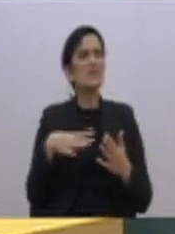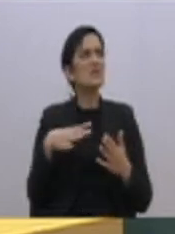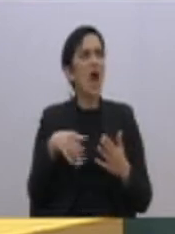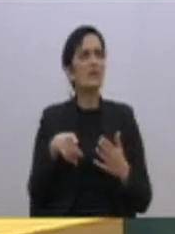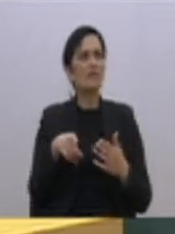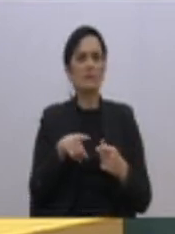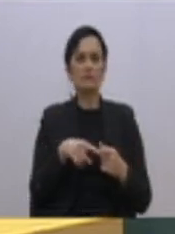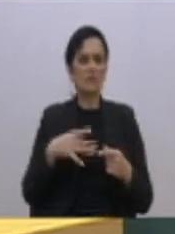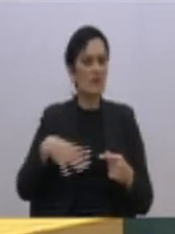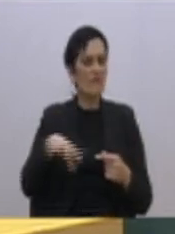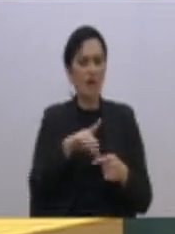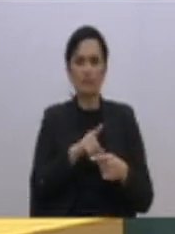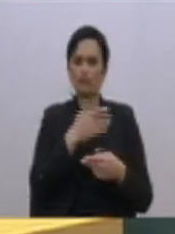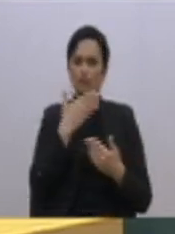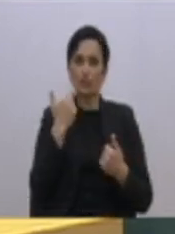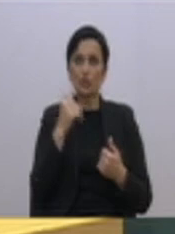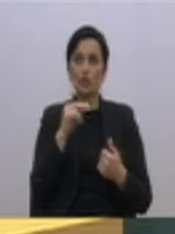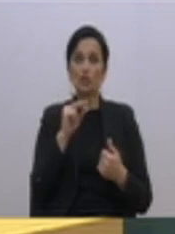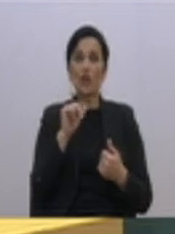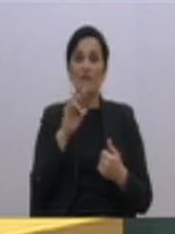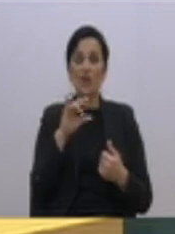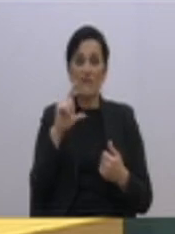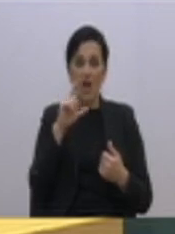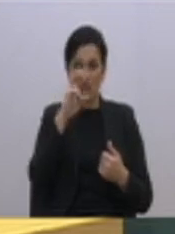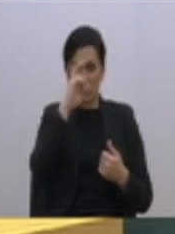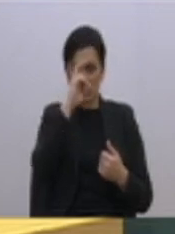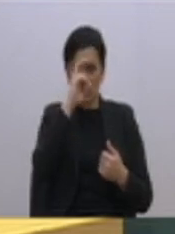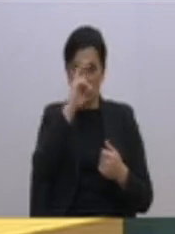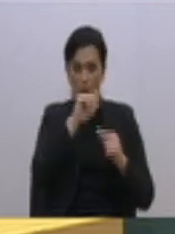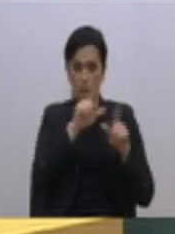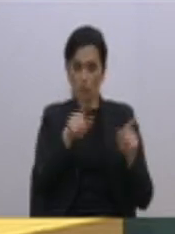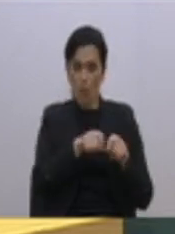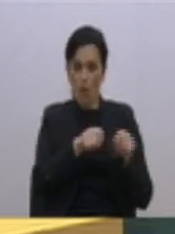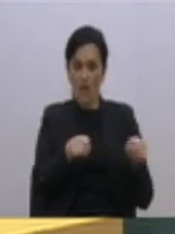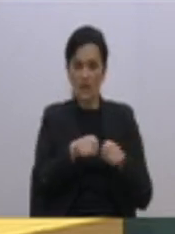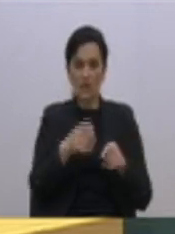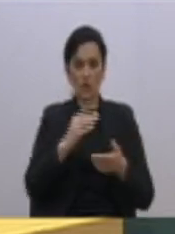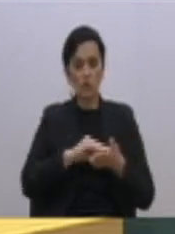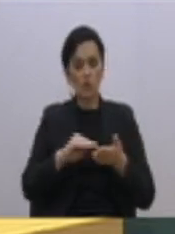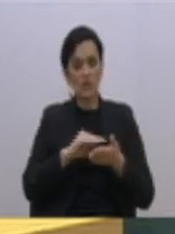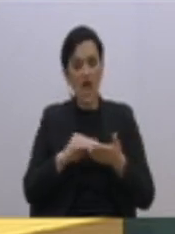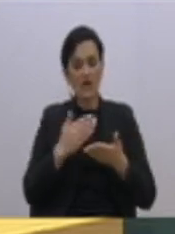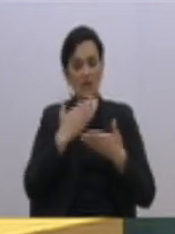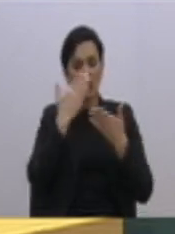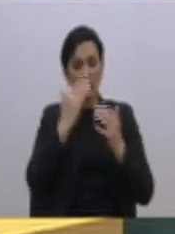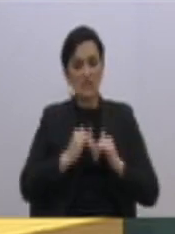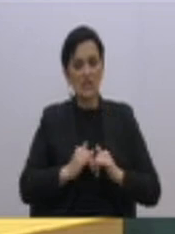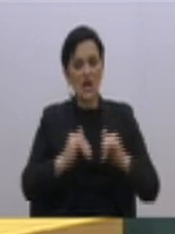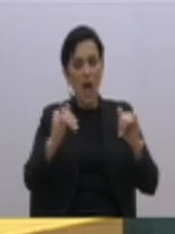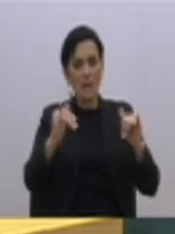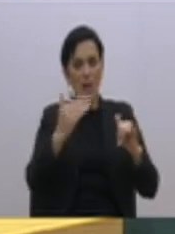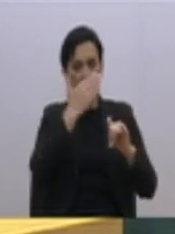ყოლია. Და ილია ჭავჭავაძემ სახელმწიფო სკოლები დააარსა თუ წერაკითხვის გამავრცელებელი